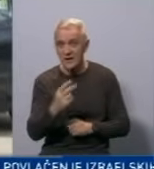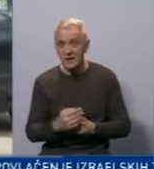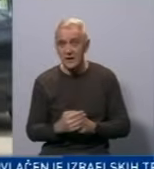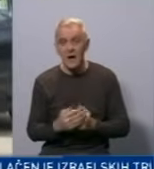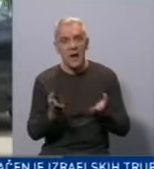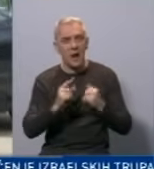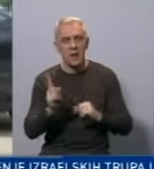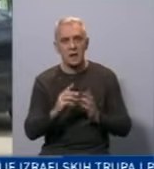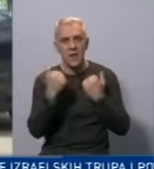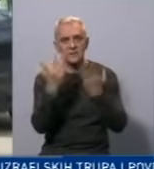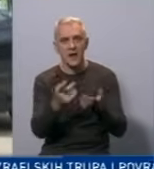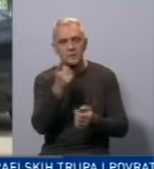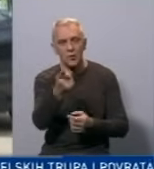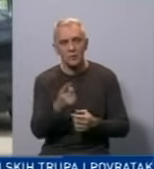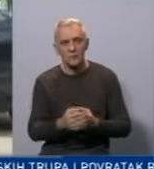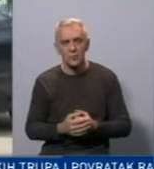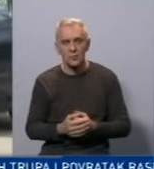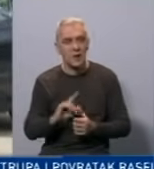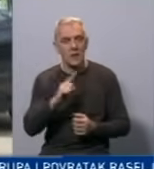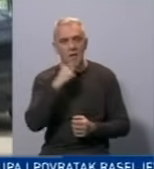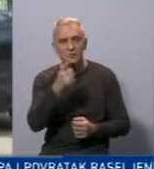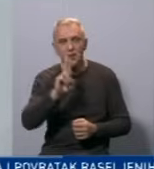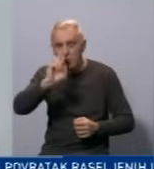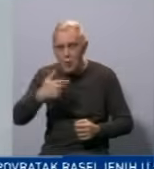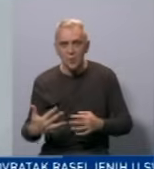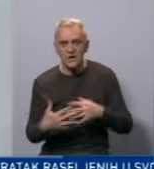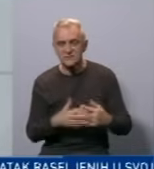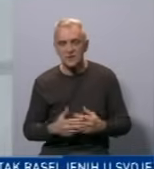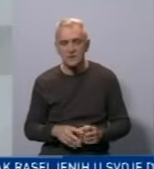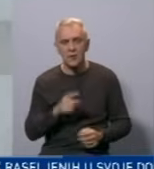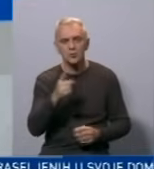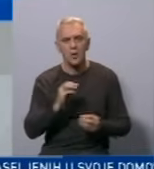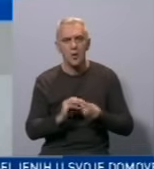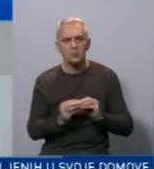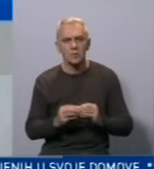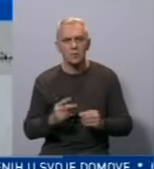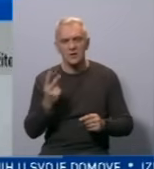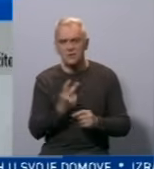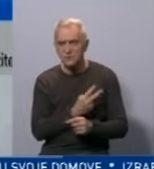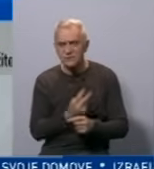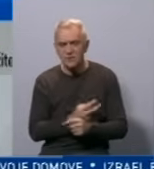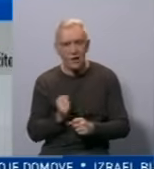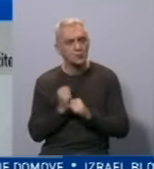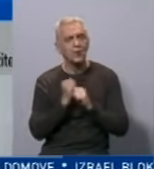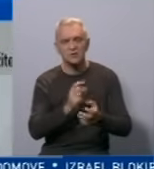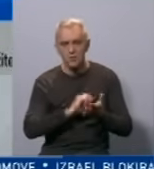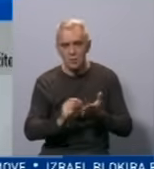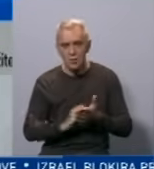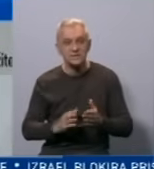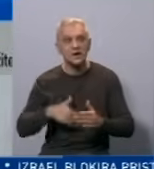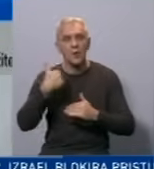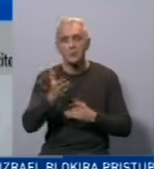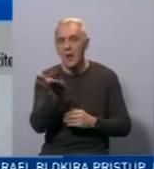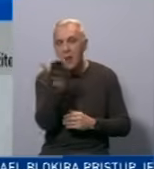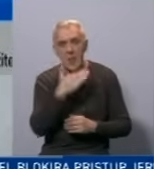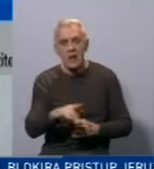nije im data ta eksplicitno, im nije rečeno da moraju da sarađuju. To je problem ove države, donesete propis, a onda nema